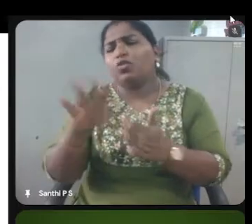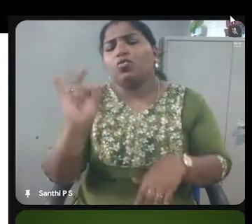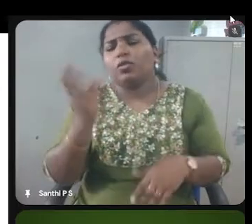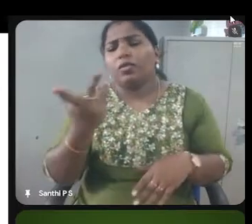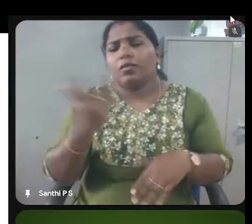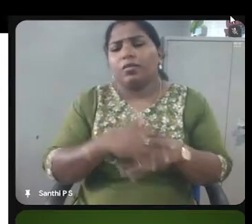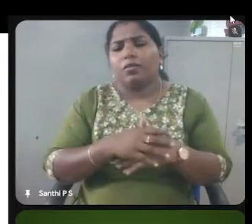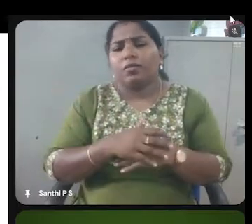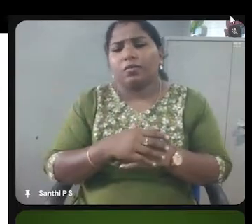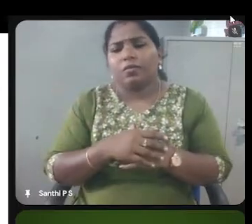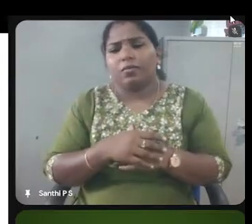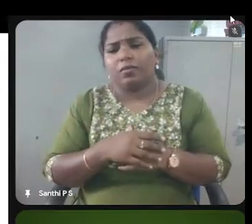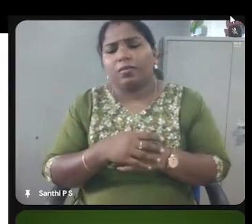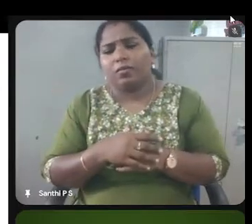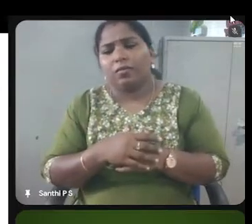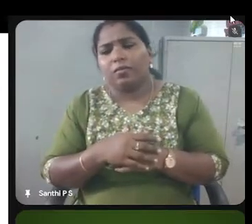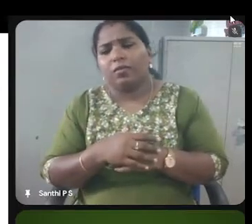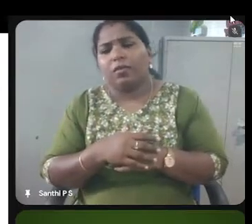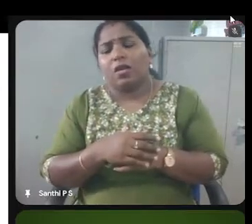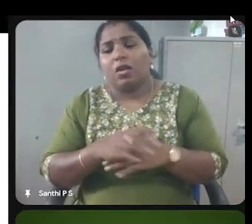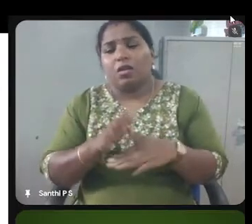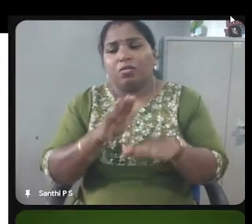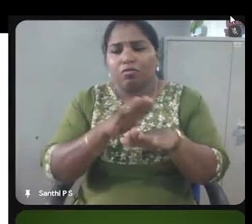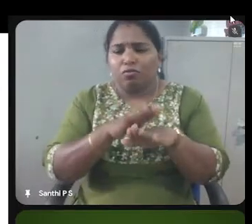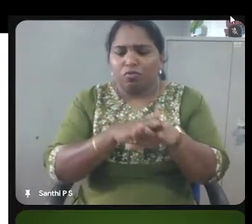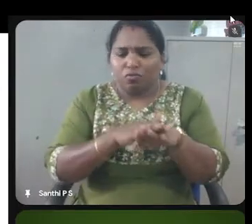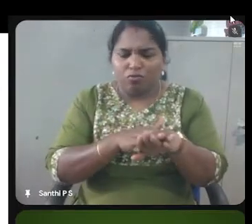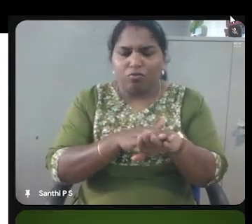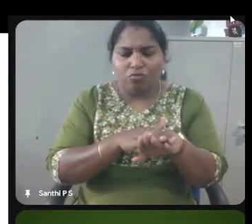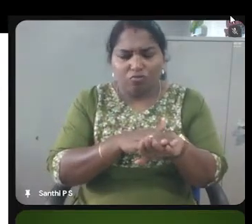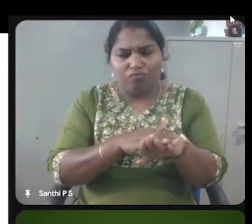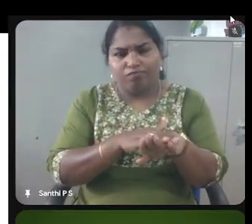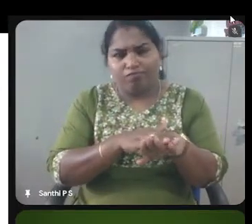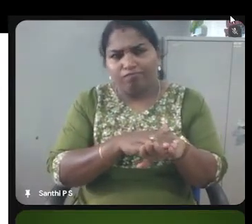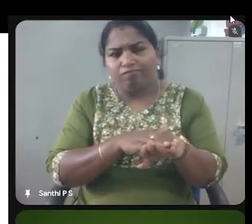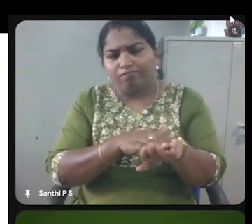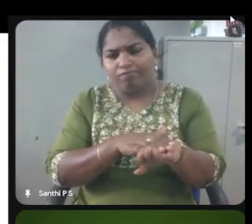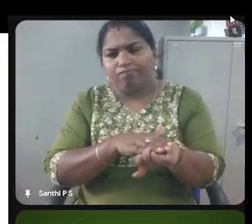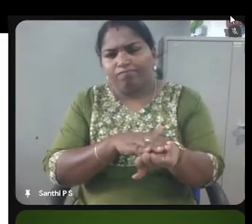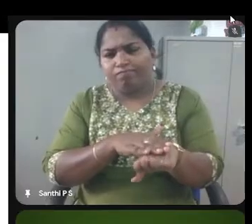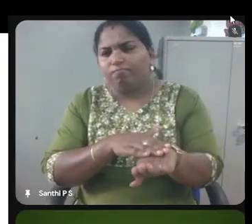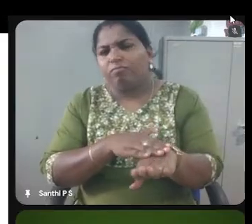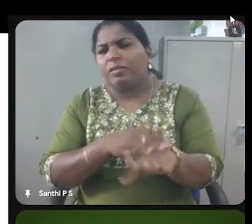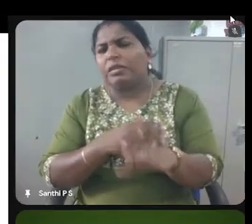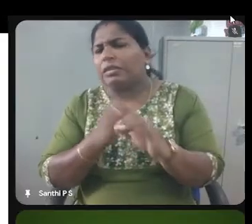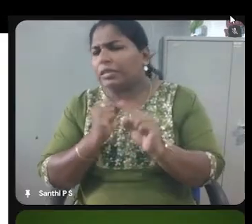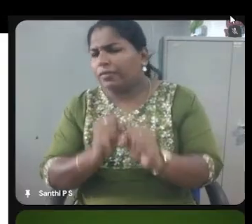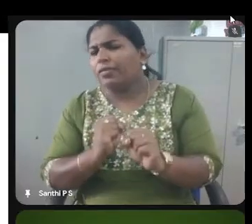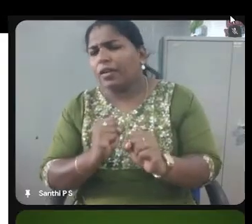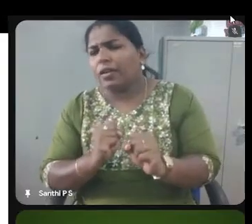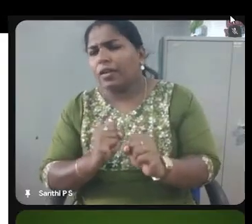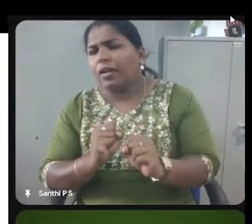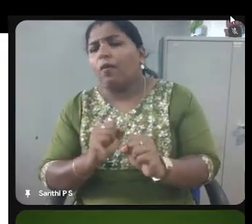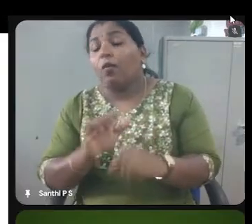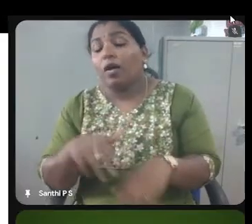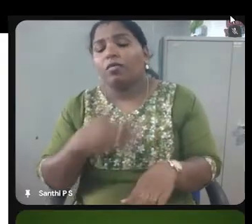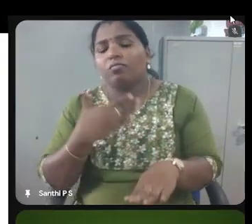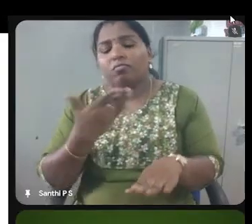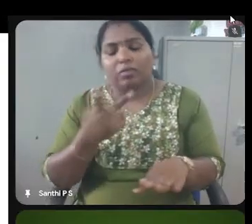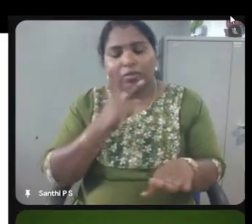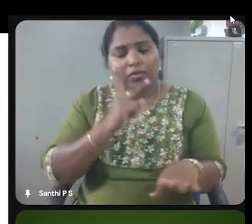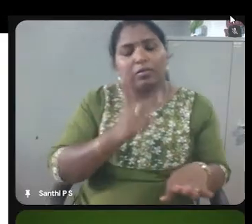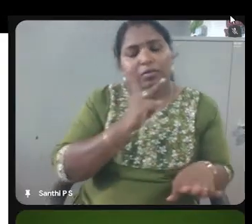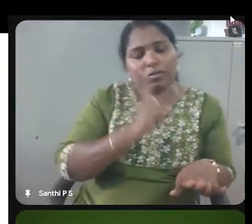അമ്മ കുറച്ച് കൊണ്ടുവരാനുള്ള സാഹചര്യം എനിക്ക് തോന്നുന്നു പാടായിരിക്കും. കാരണം കുട്ടി വീണ്ടും കണ്ട് ആ